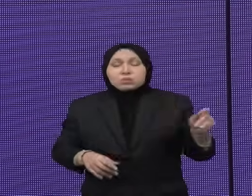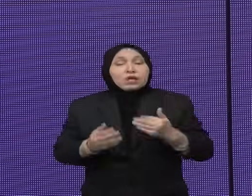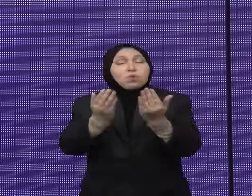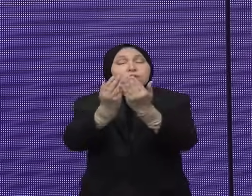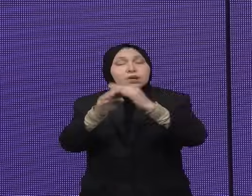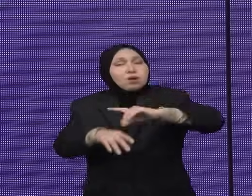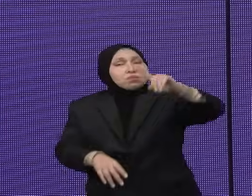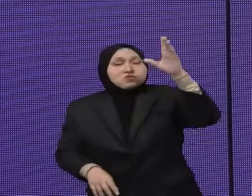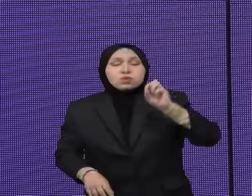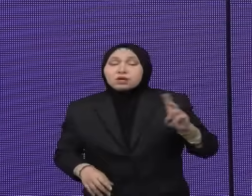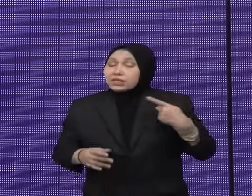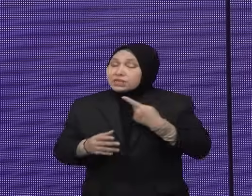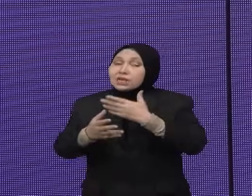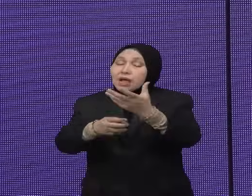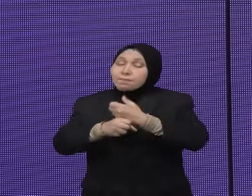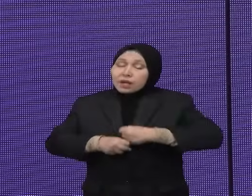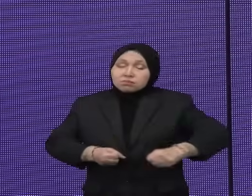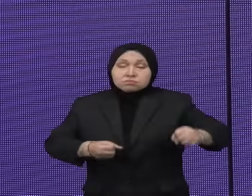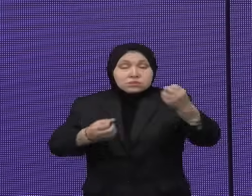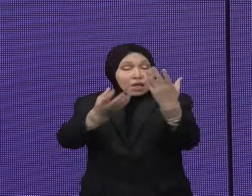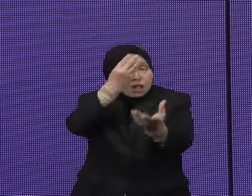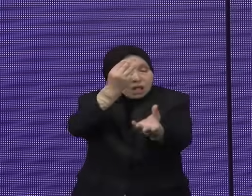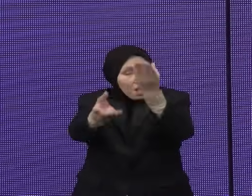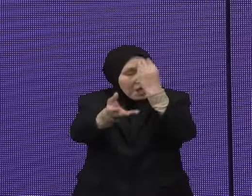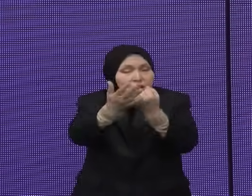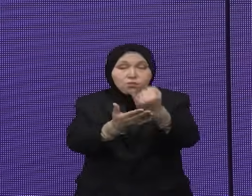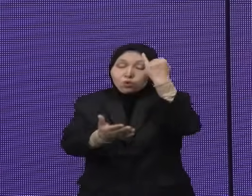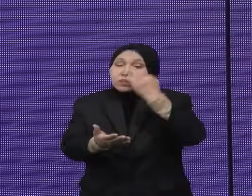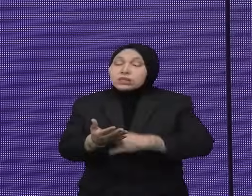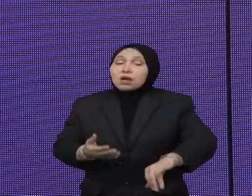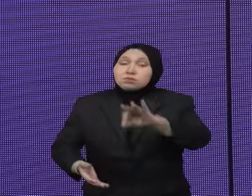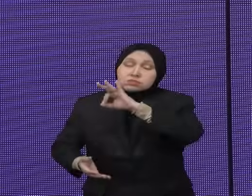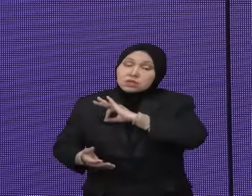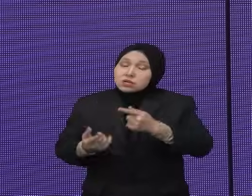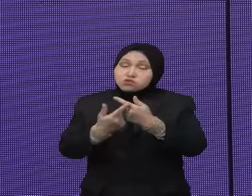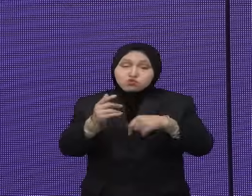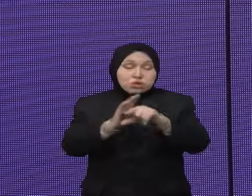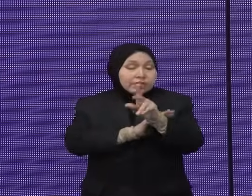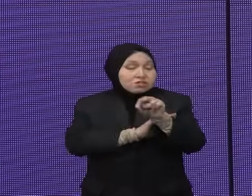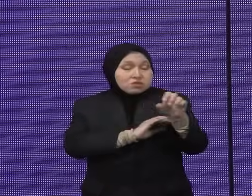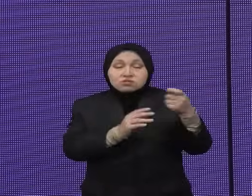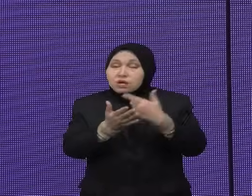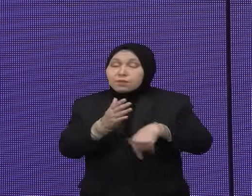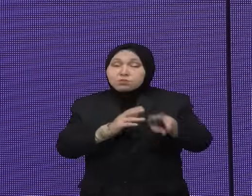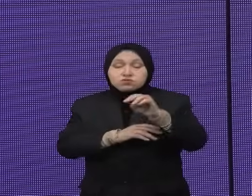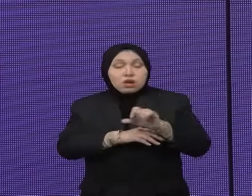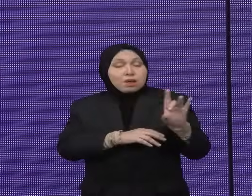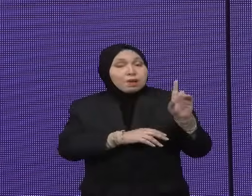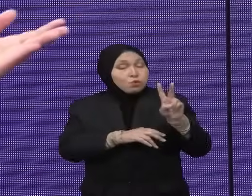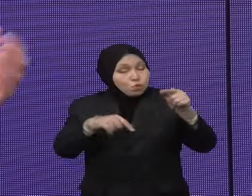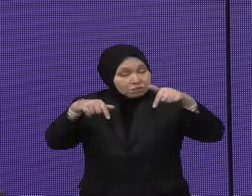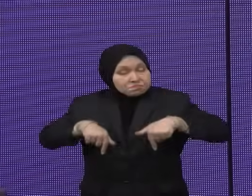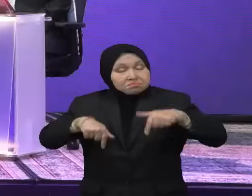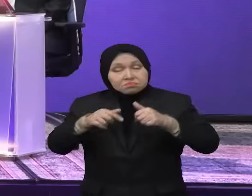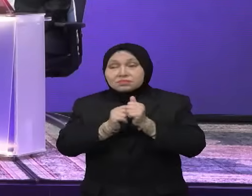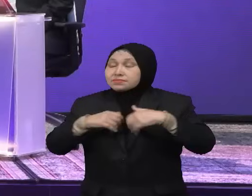berdoa pada Allah Subhanahu Wa Taala agar kita dapat mengambil ilmu dan hikmah daripada surah An-Nisa sehingga halaman 82 pada hari ini bersama